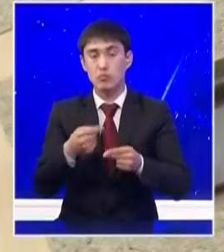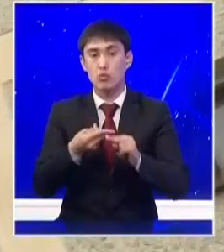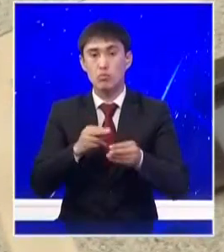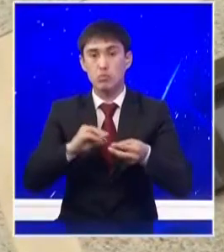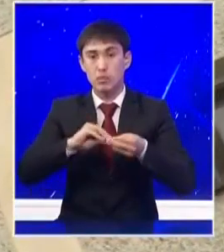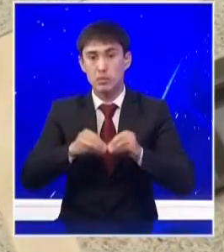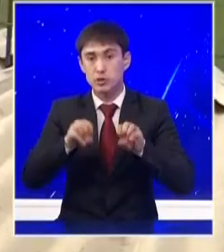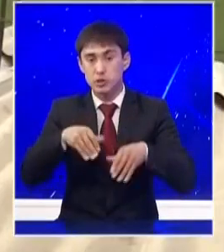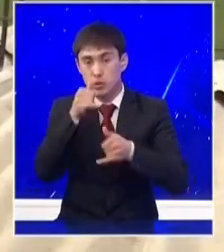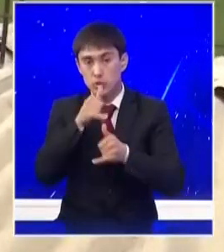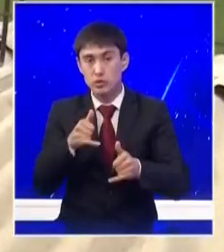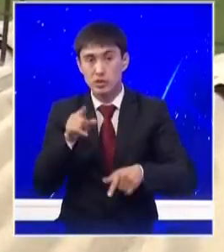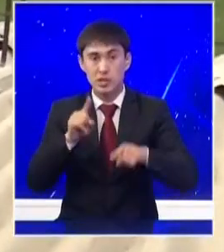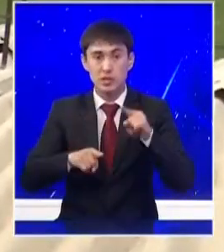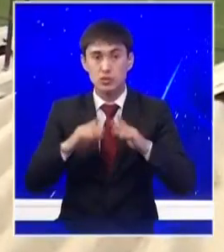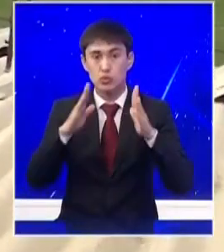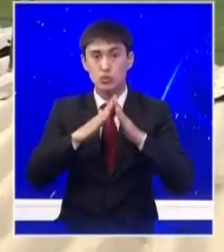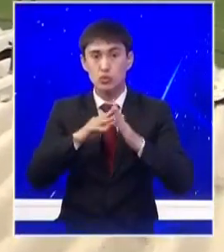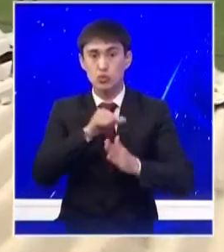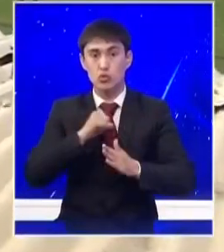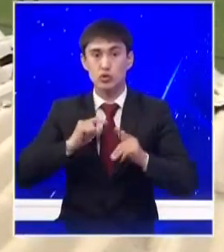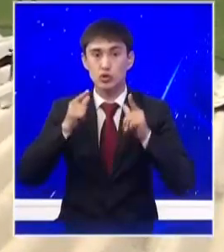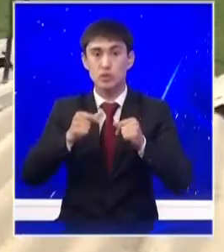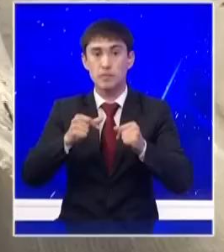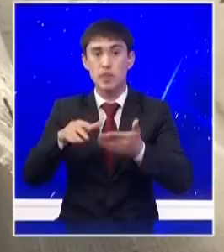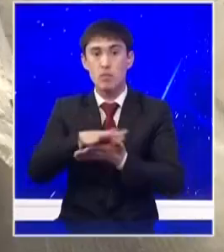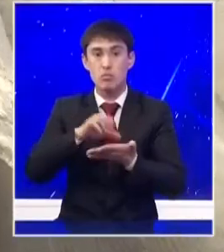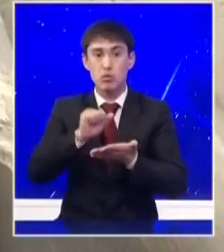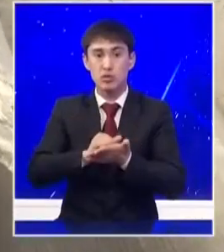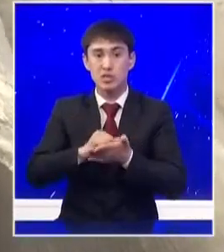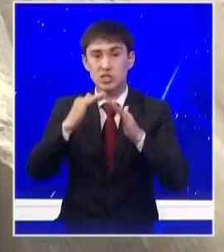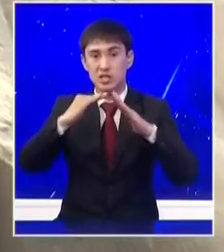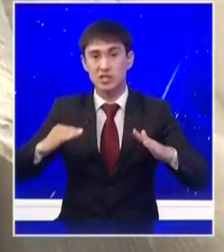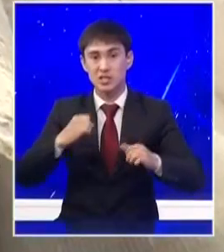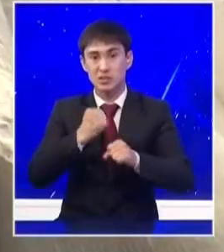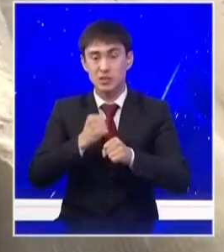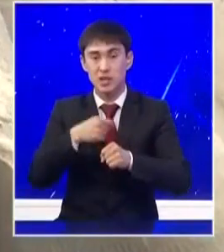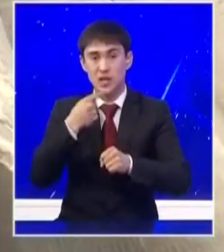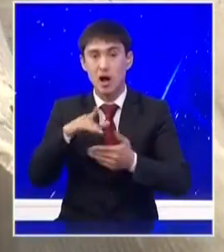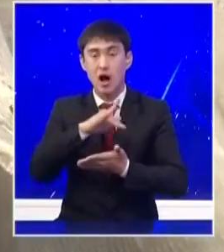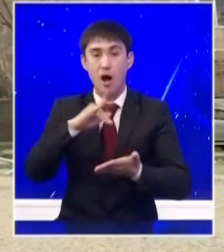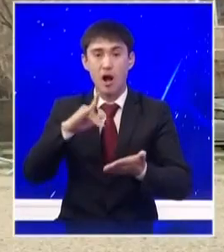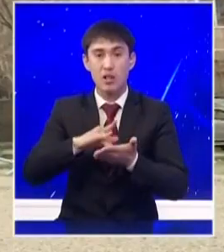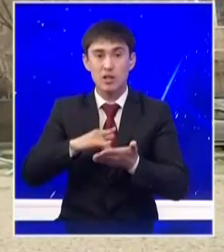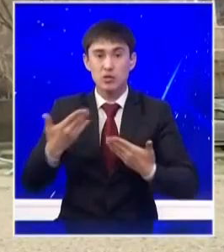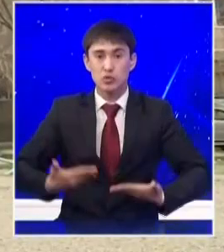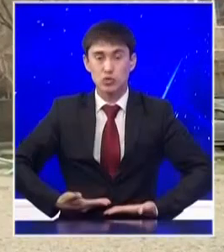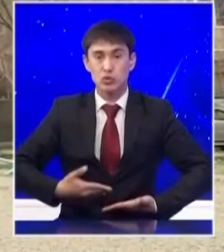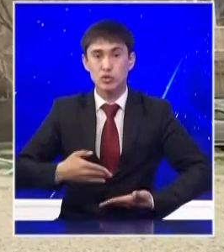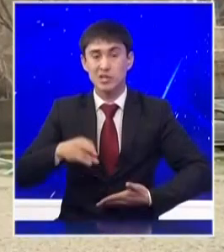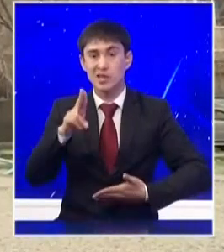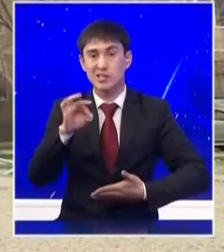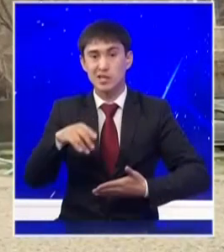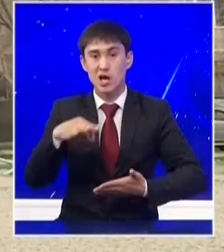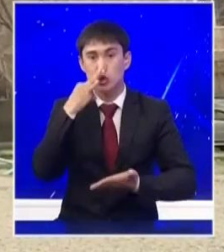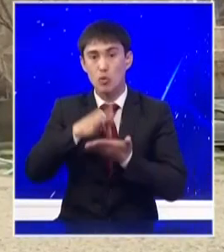шеше алмай жүр. Кей күндері үйдің төбесіне өзі шығып, бүлінген шатырды жамайтынын айтты. Ал қалалық тұрғын үй инспекциясы мамандары жауап беруден